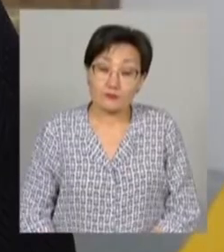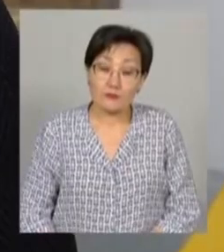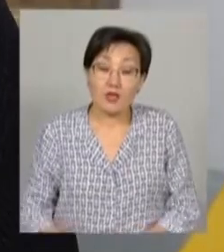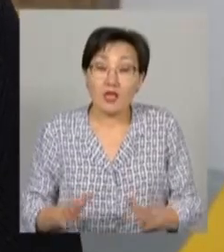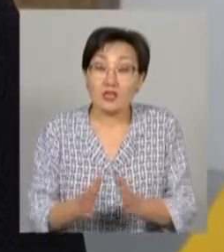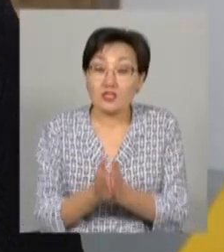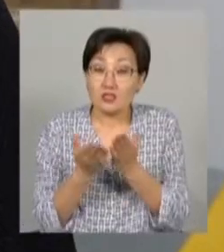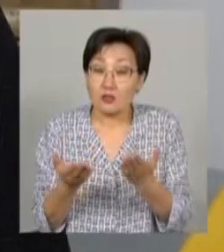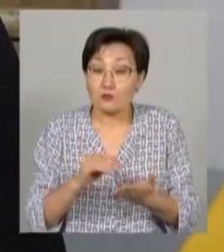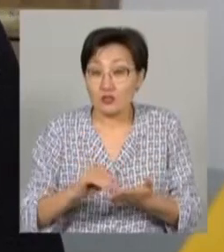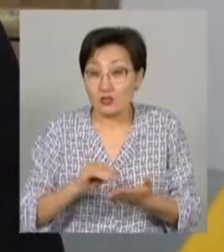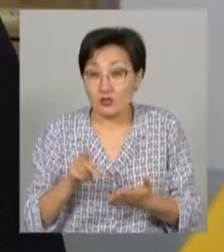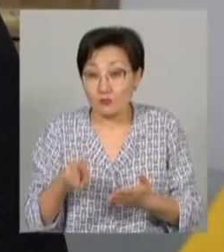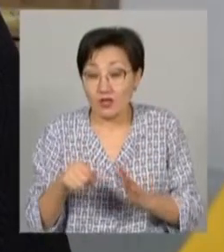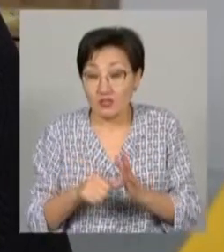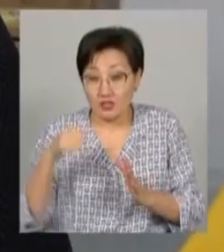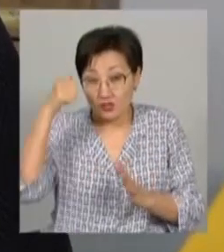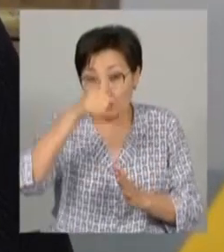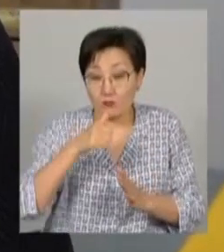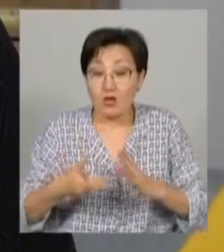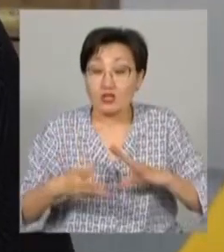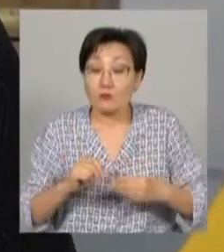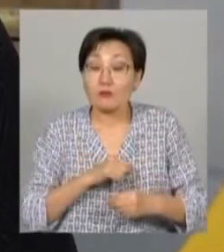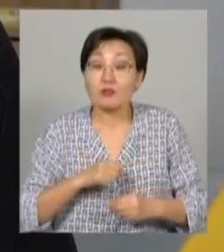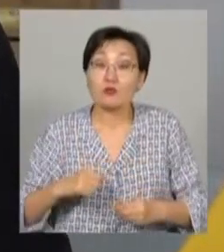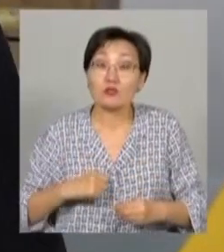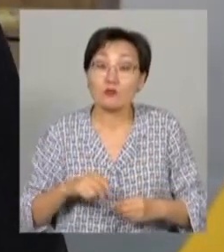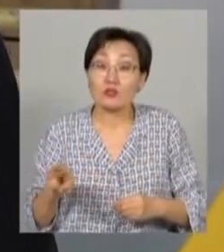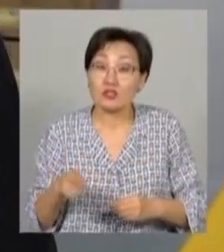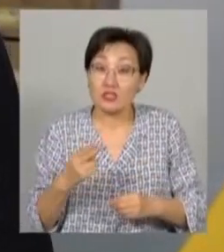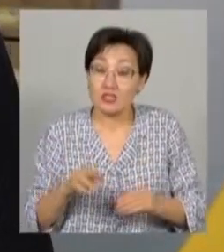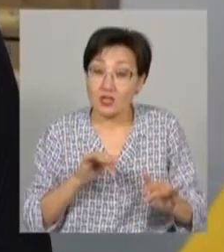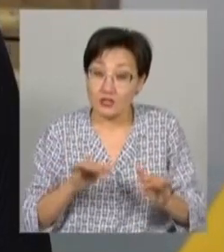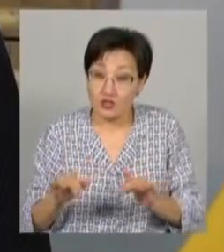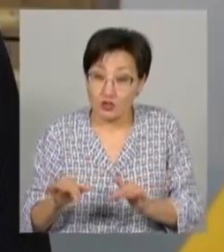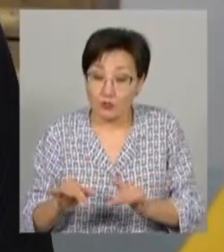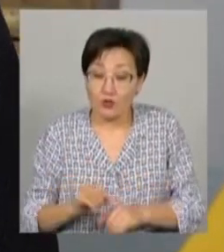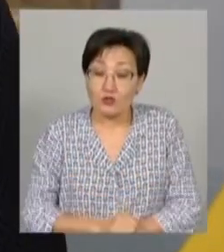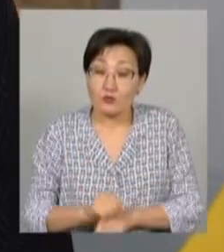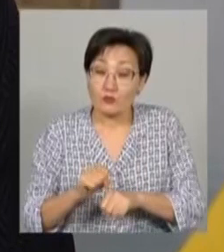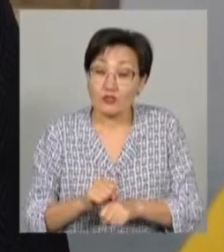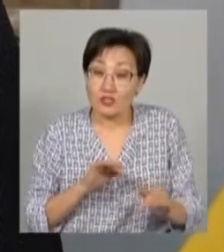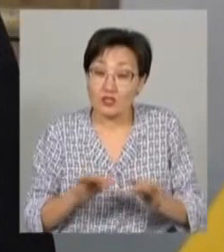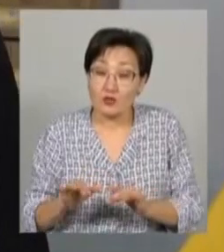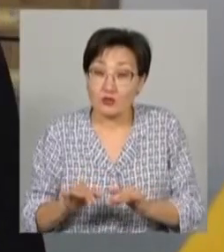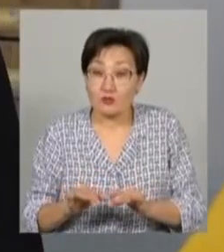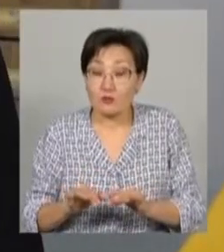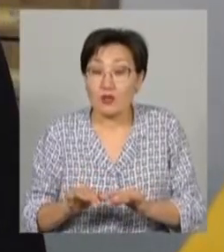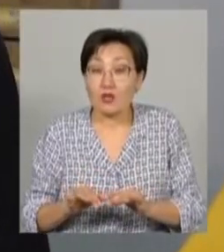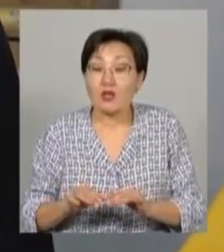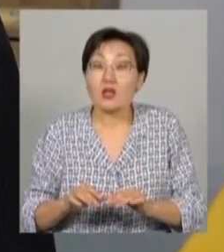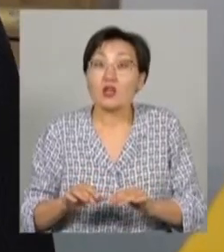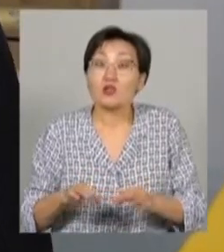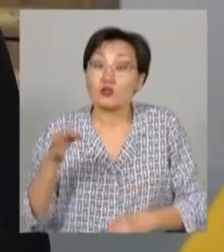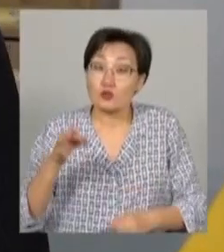Кітапты жазуға 2006 жылы, жалпы мен өзім осы мынау желтоқсан ісі бойынша Конституция соттың материалдары бар, 10